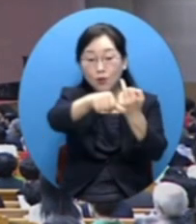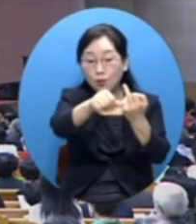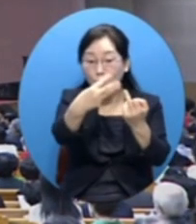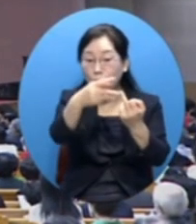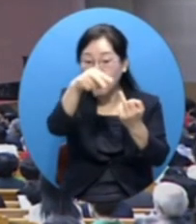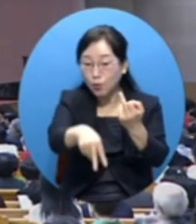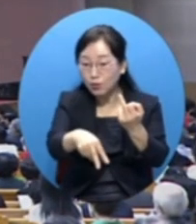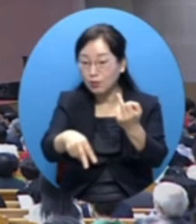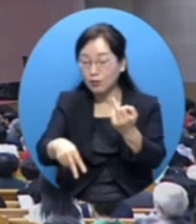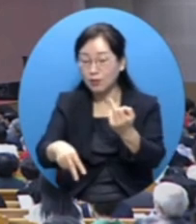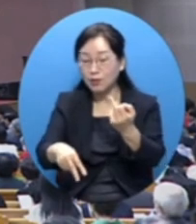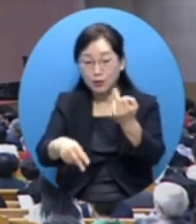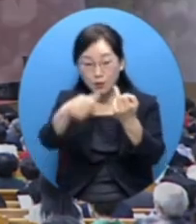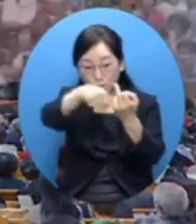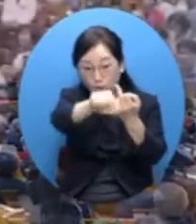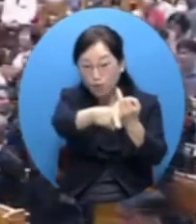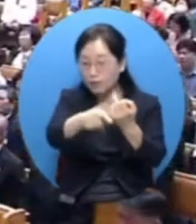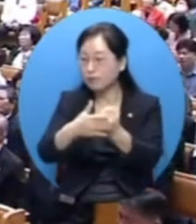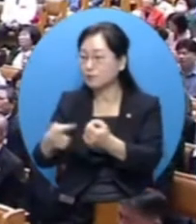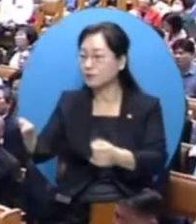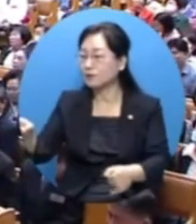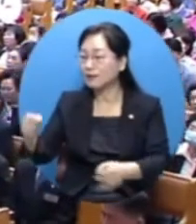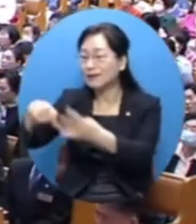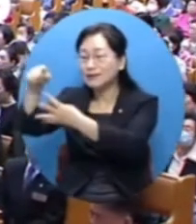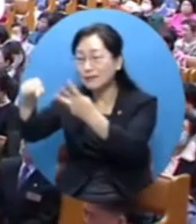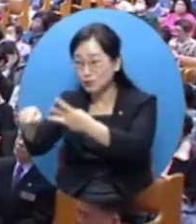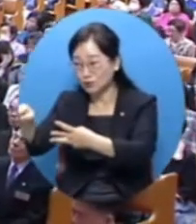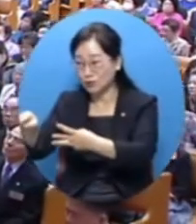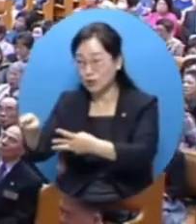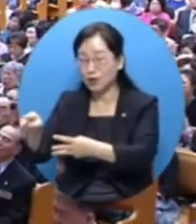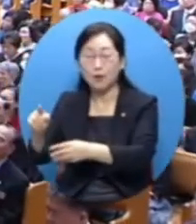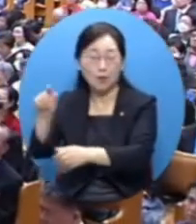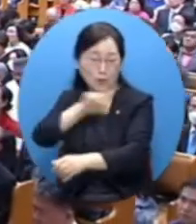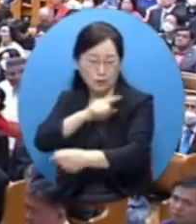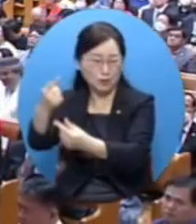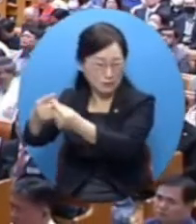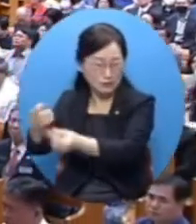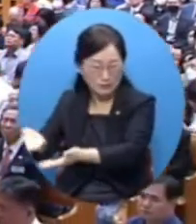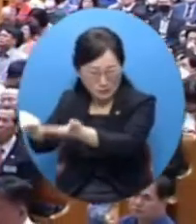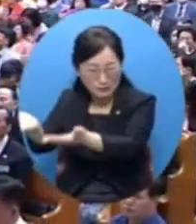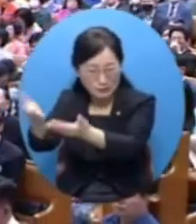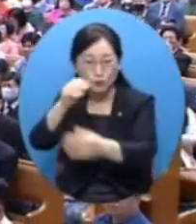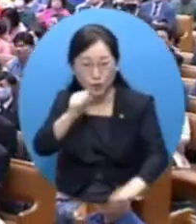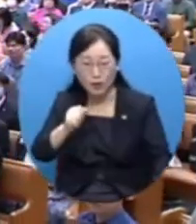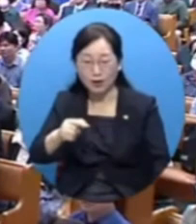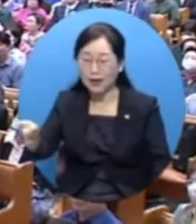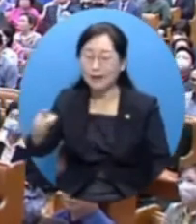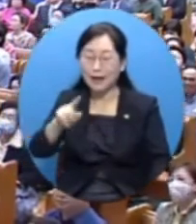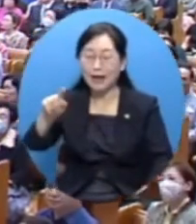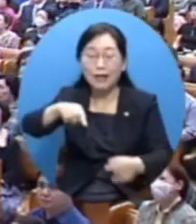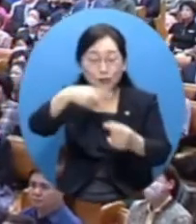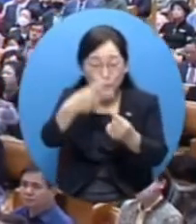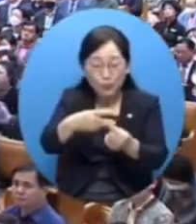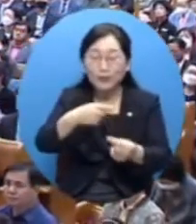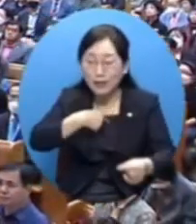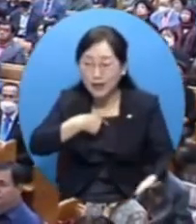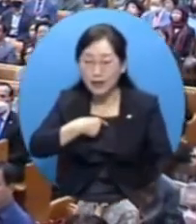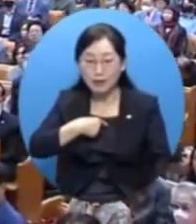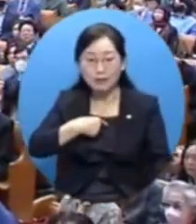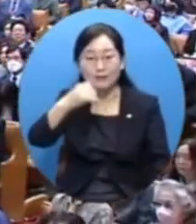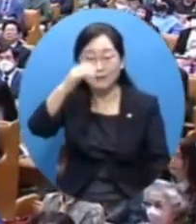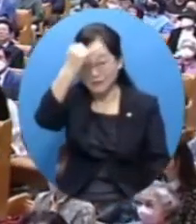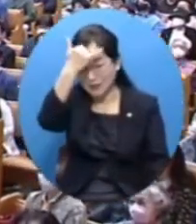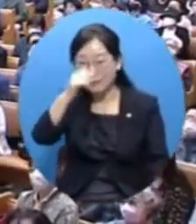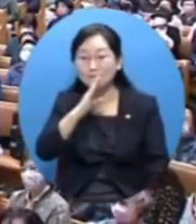아브라함에게 삼춘이 먼저 택하라 그래도 아닙니다 삼촌이 먼저 택하시면 제가 그다음에 택하겠습니다 하는 것이